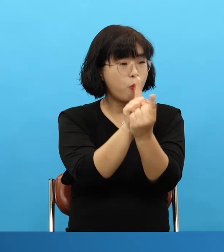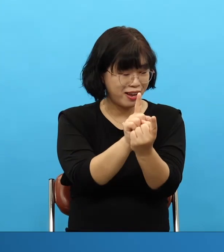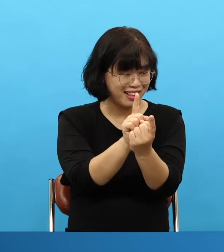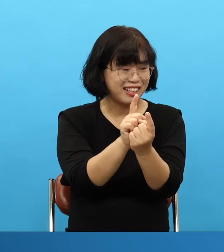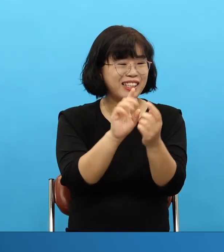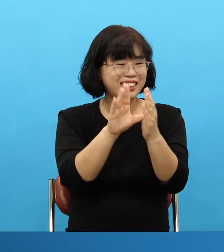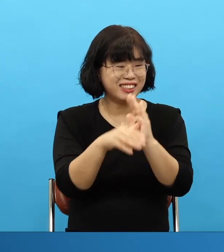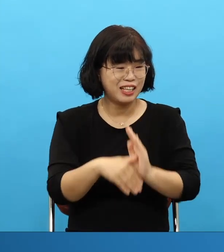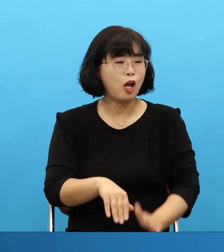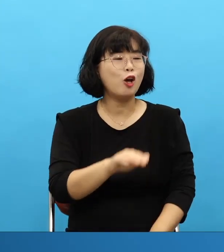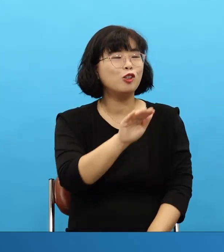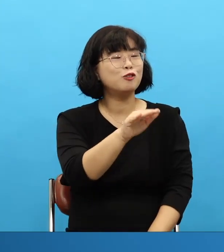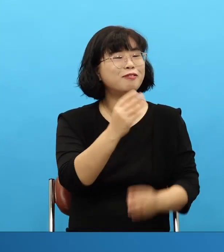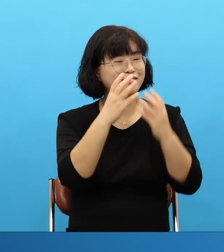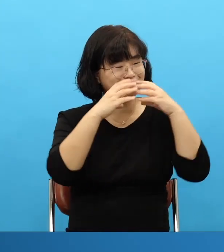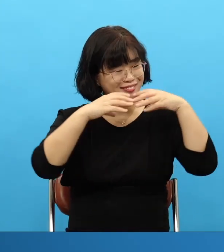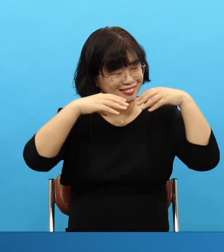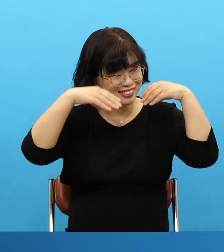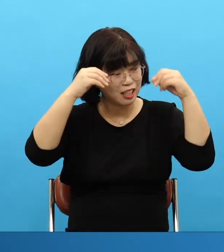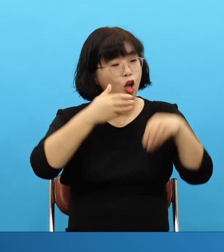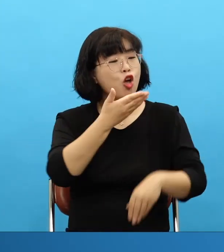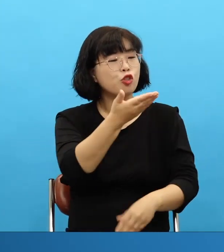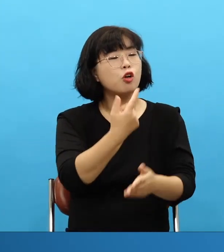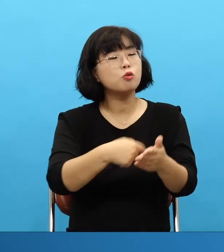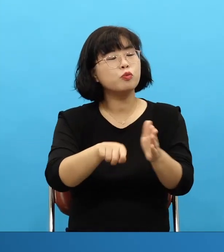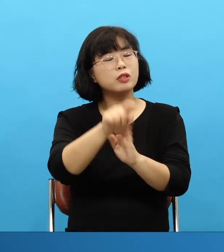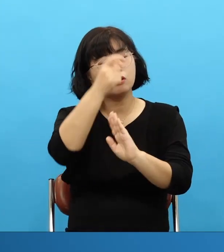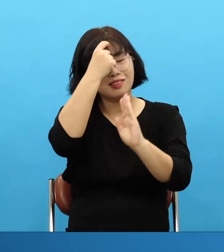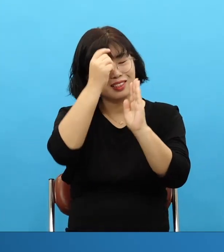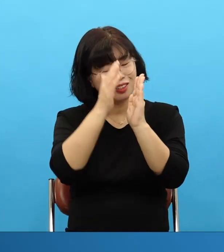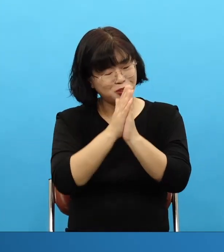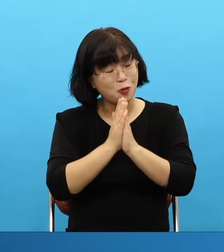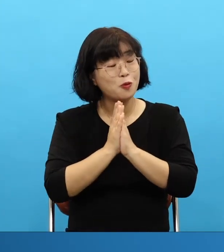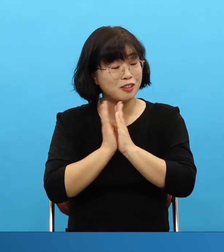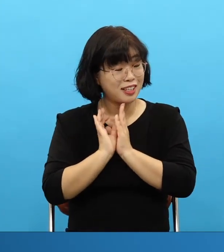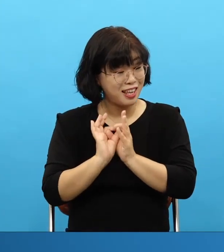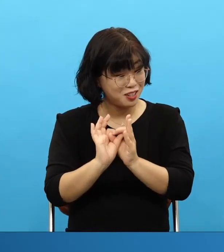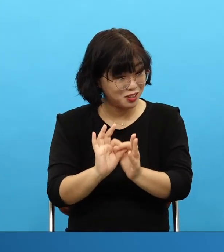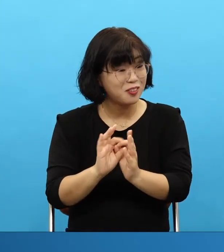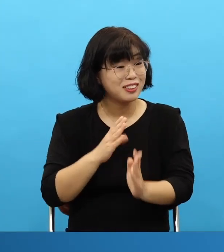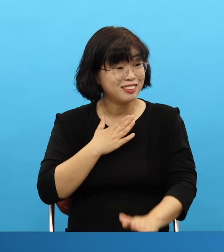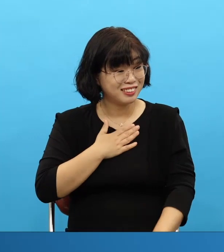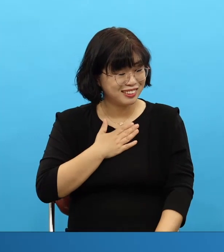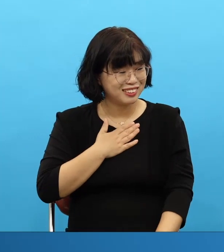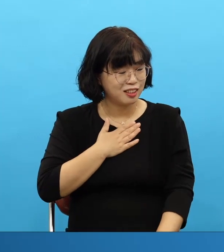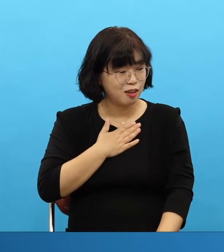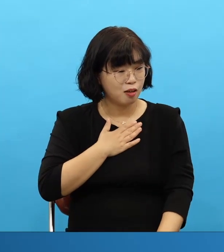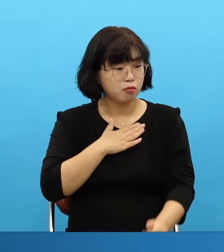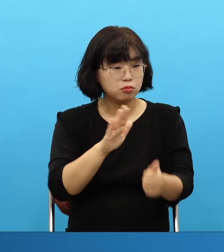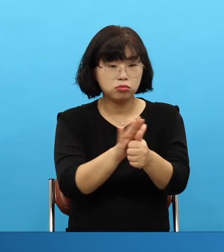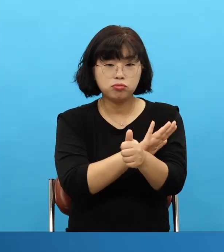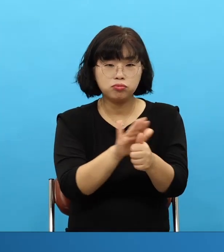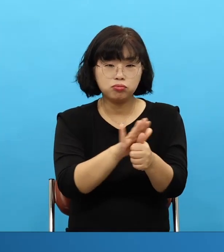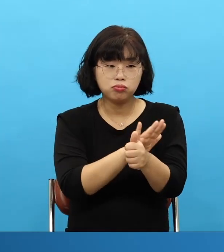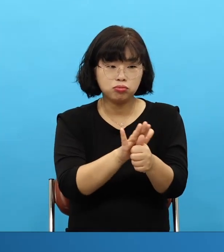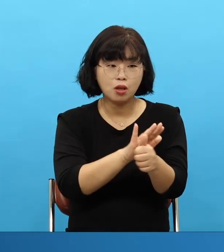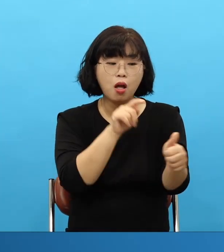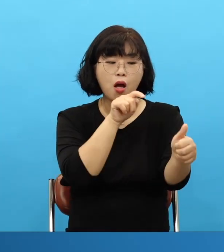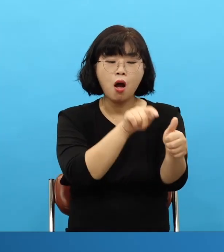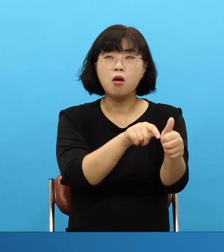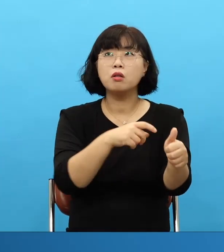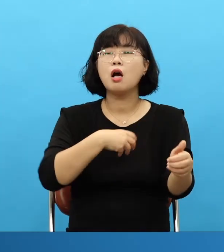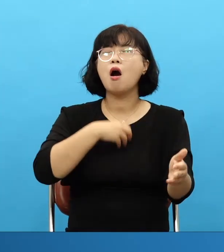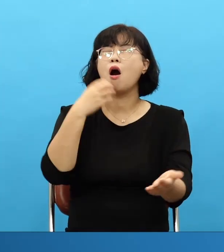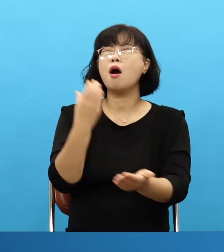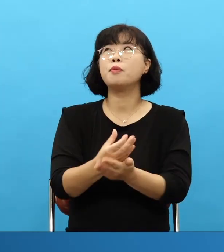기도하고 있다 이랬어요. But there was one teacher who had the gospel. They met with this person who was 이 very 말에 bizarre. 얘가요 감동을 받. Smiled and said, "I'm praying